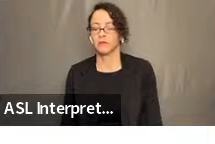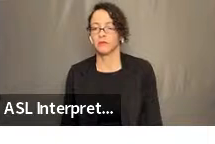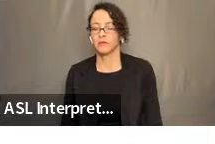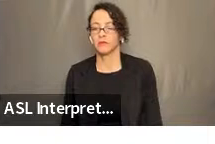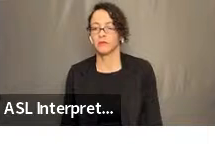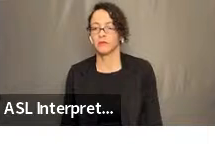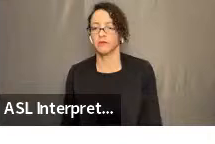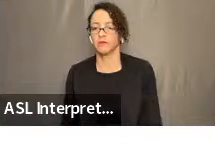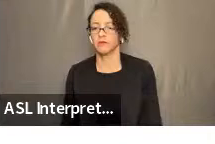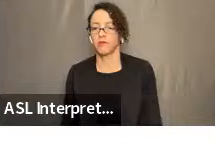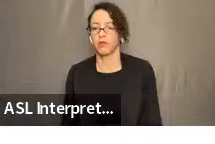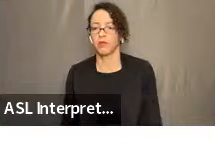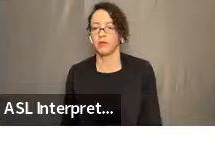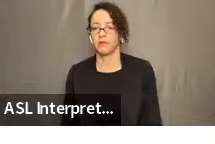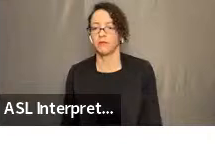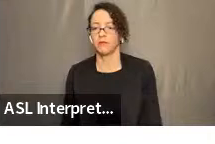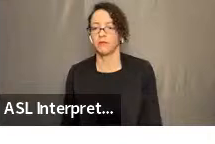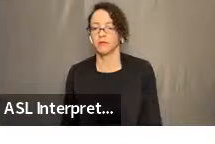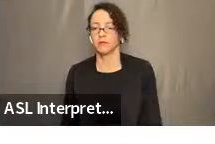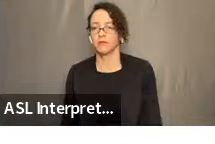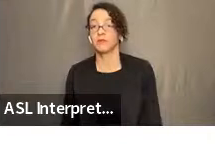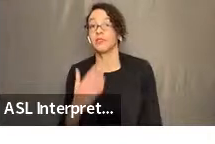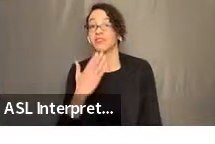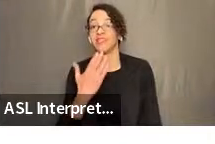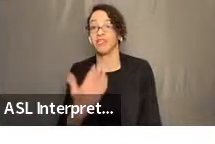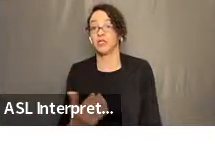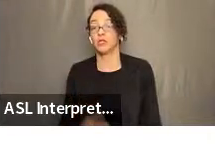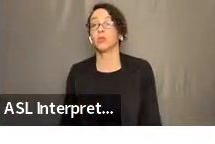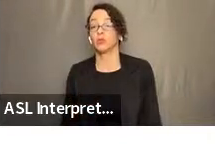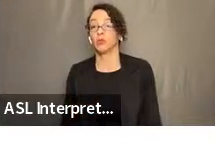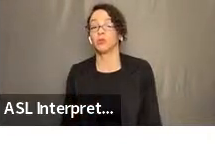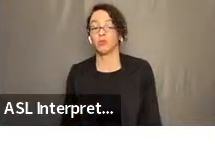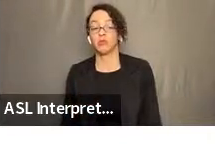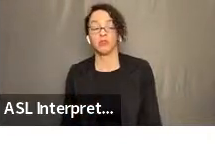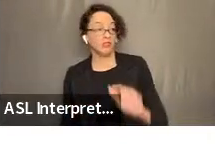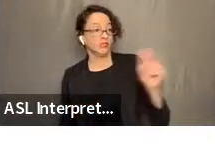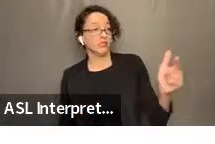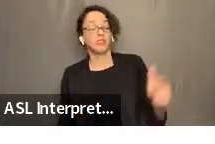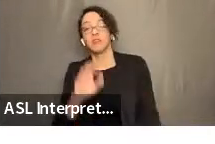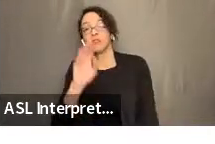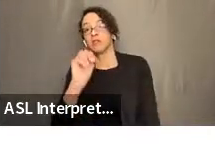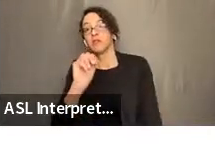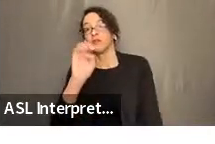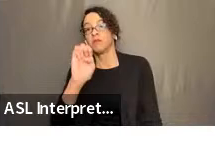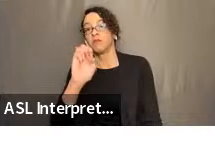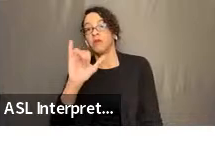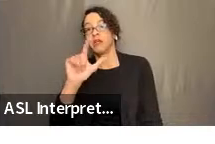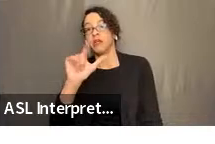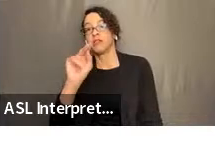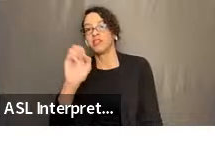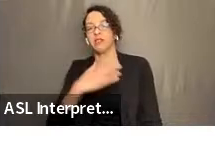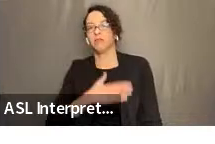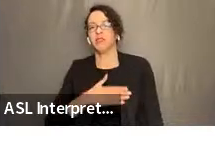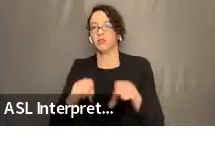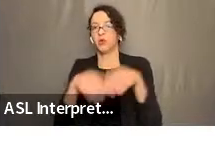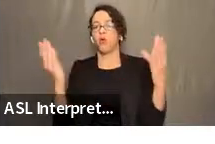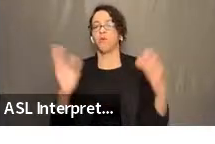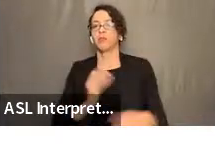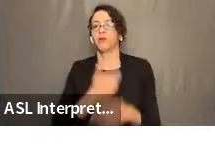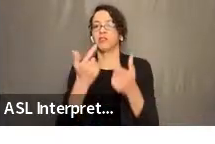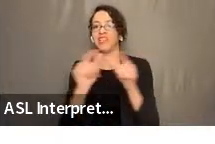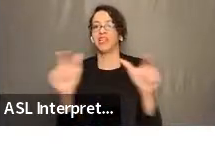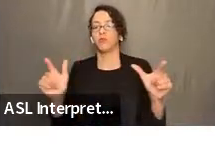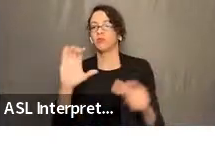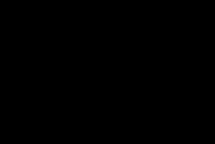謝。 Thank you. Maylene, if you could please open our language channels.